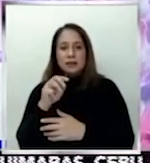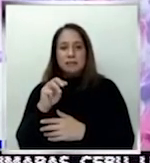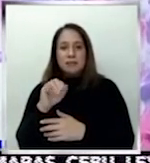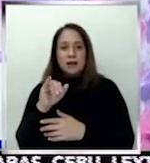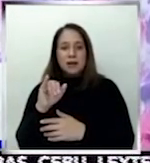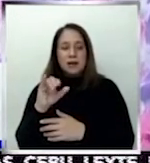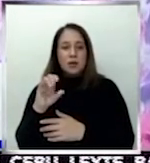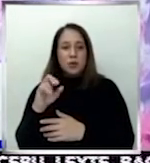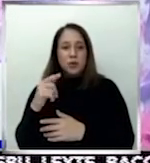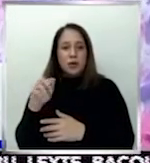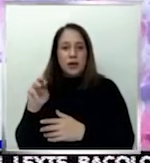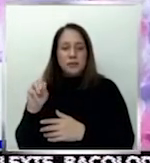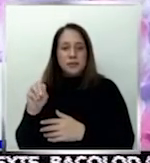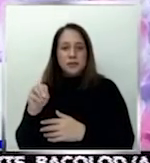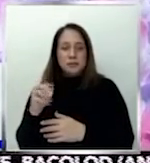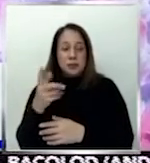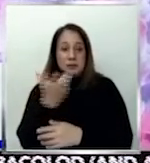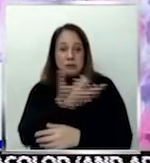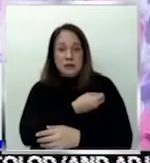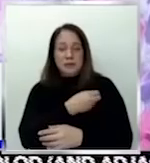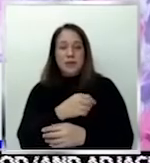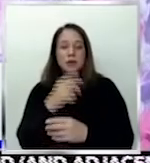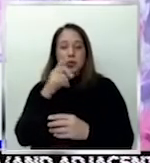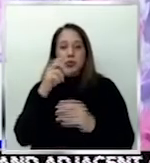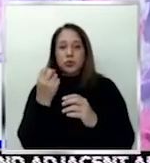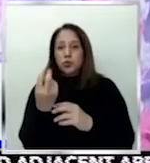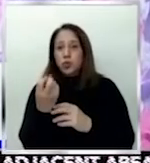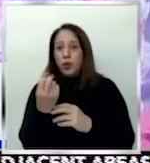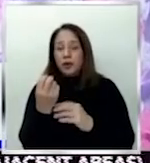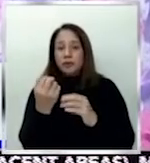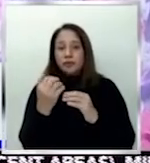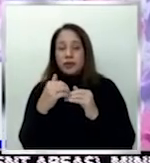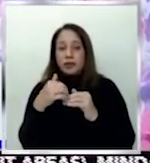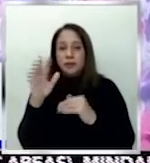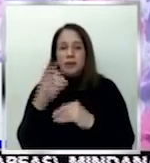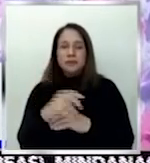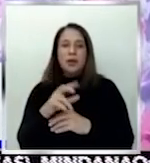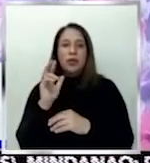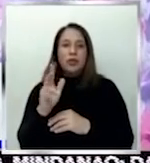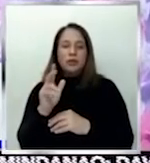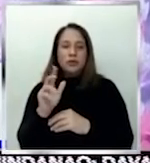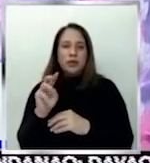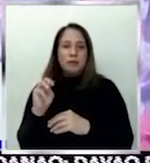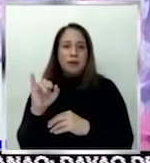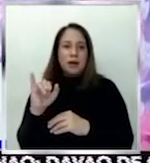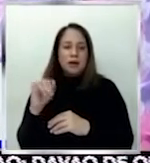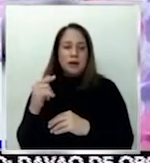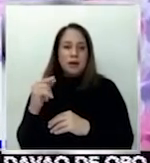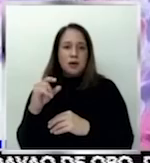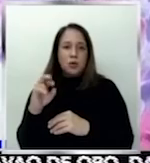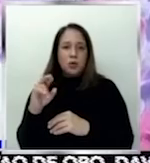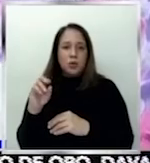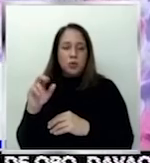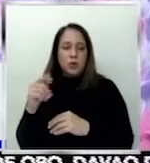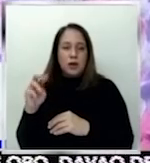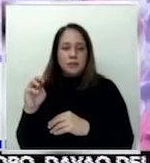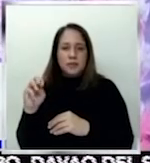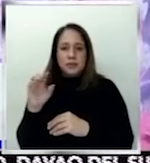sa 12 and above ay 30 micrograms per 0.3 ml. Kaya